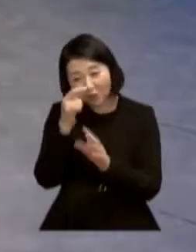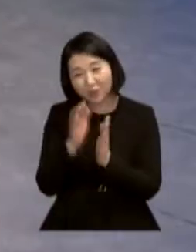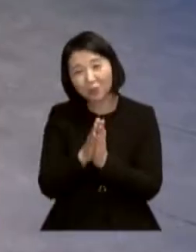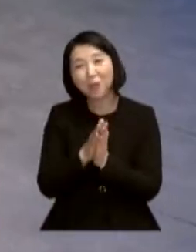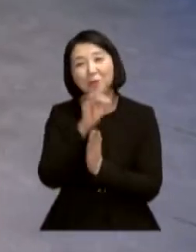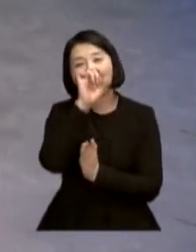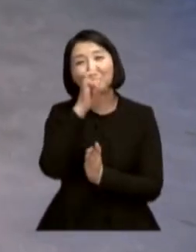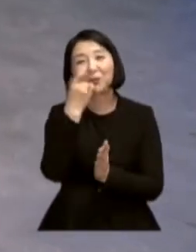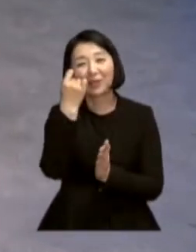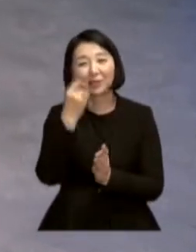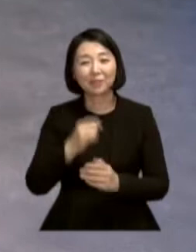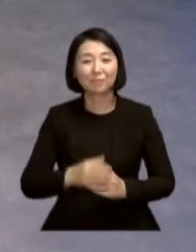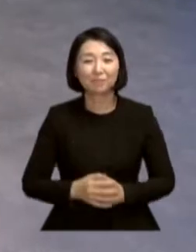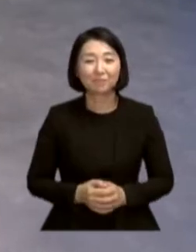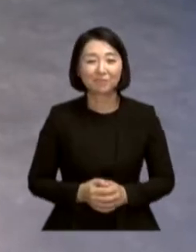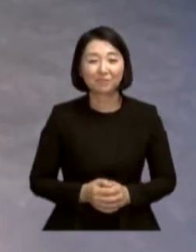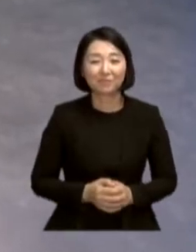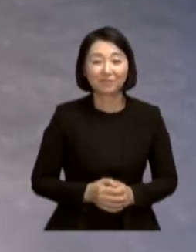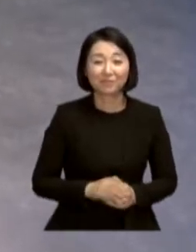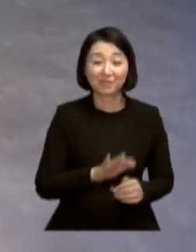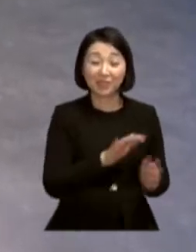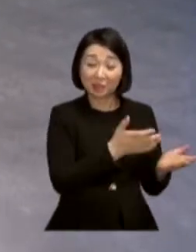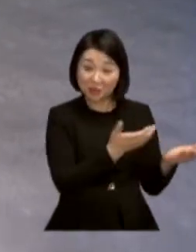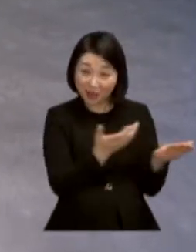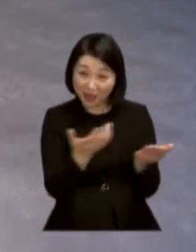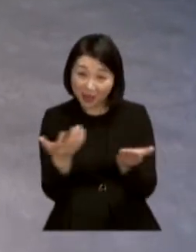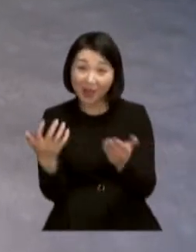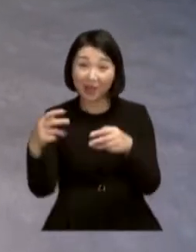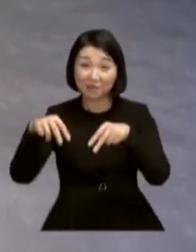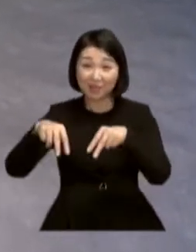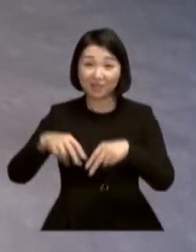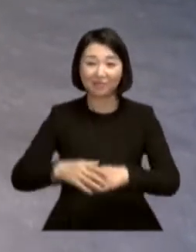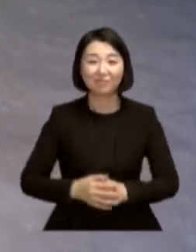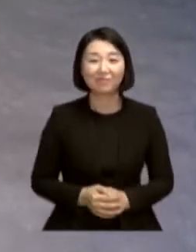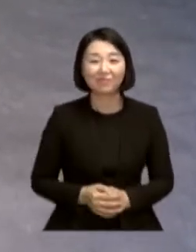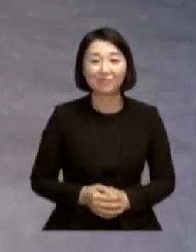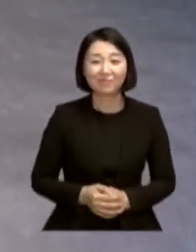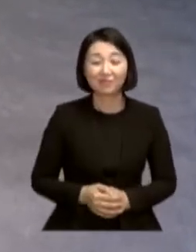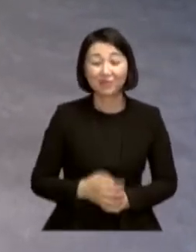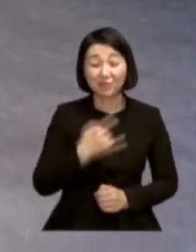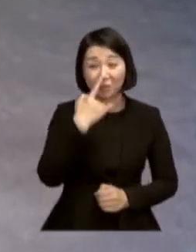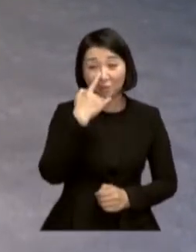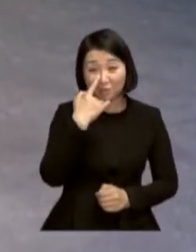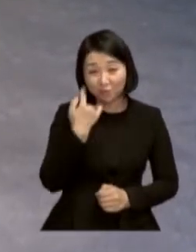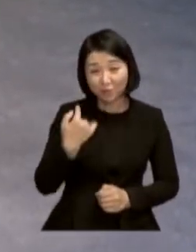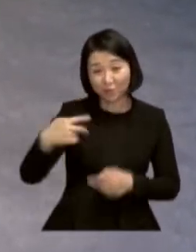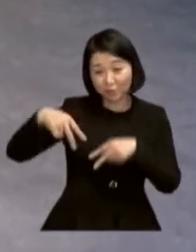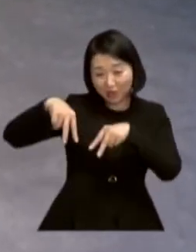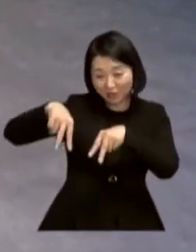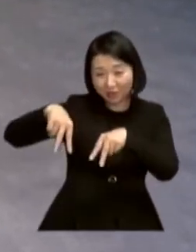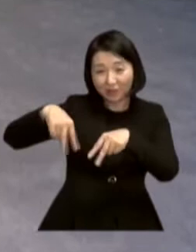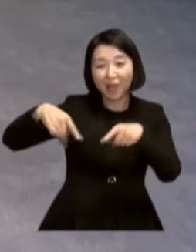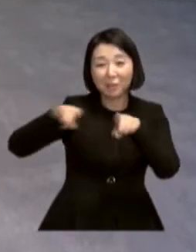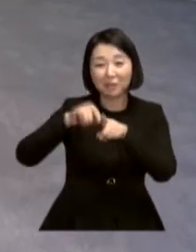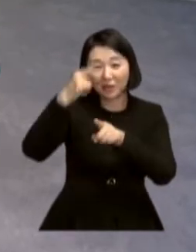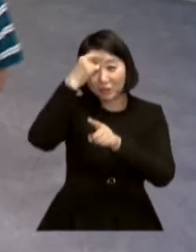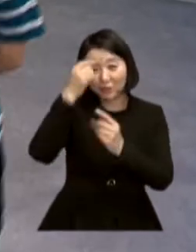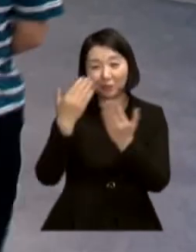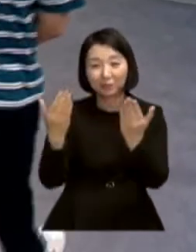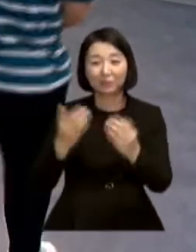한번 앞자리로 나와 주실래요? 어머니, 아버지 뒤에 서서 저희가 함께 기도하도록 하겠습니다. 네.